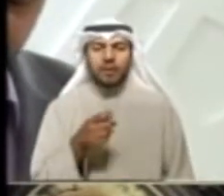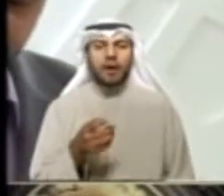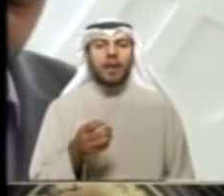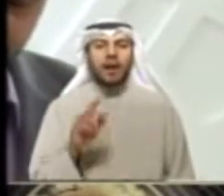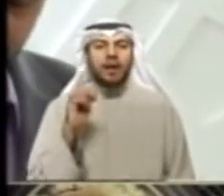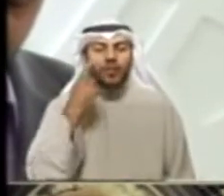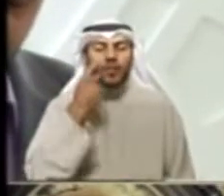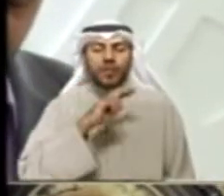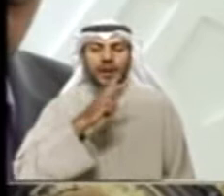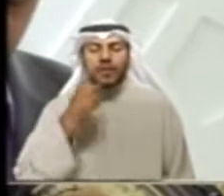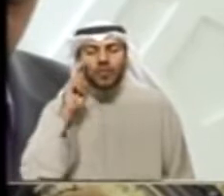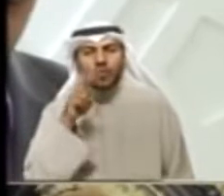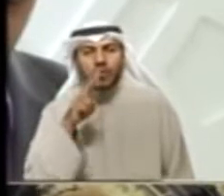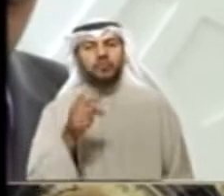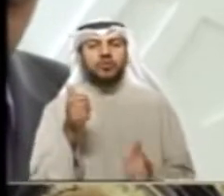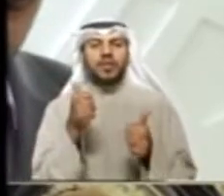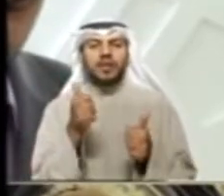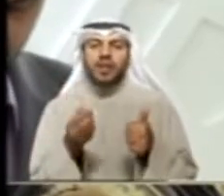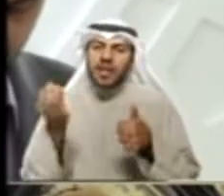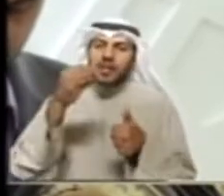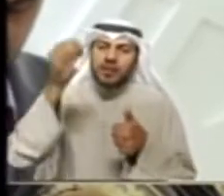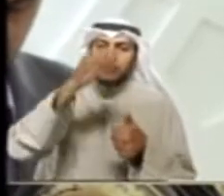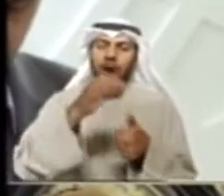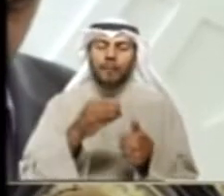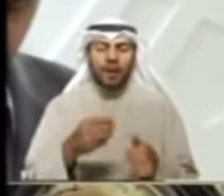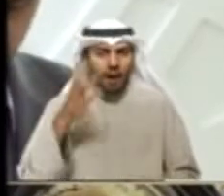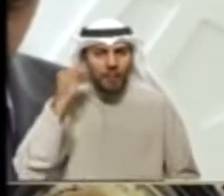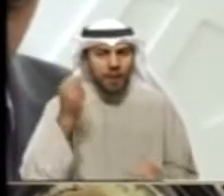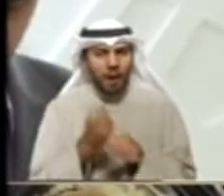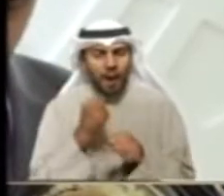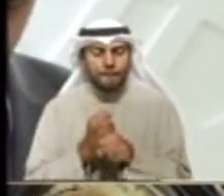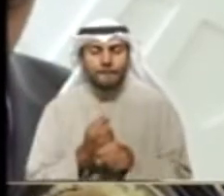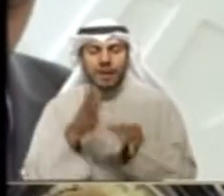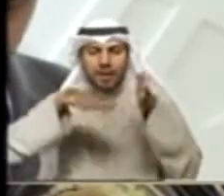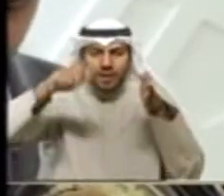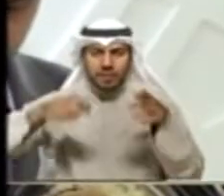وهي مستجدات إيجابية وجيدة بإذن الله. سوف نتكلم في الجلسة.